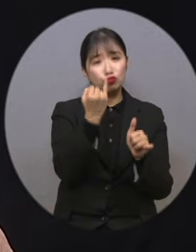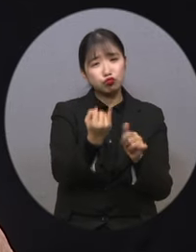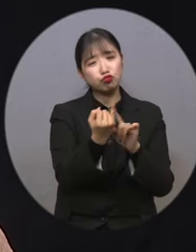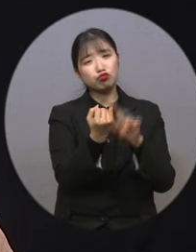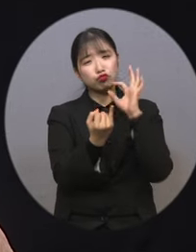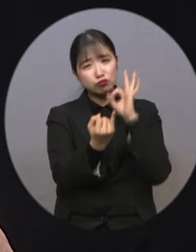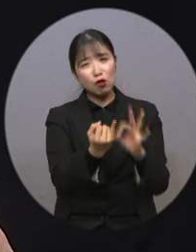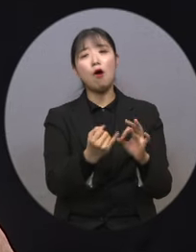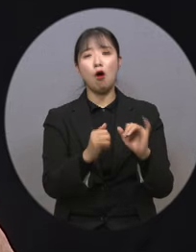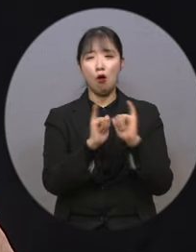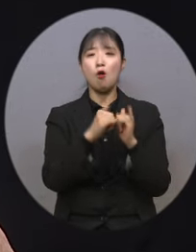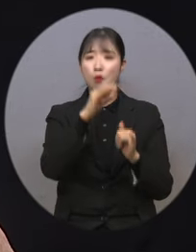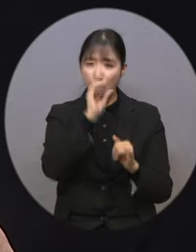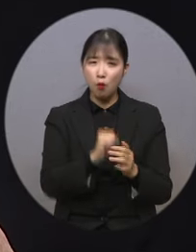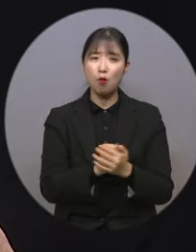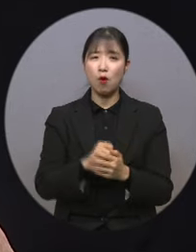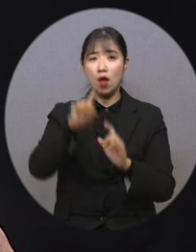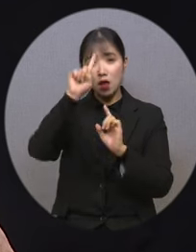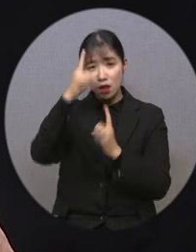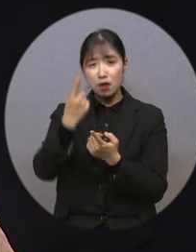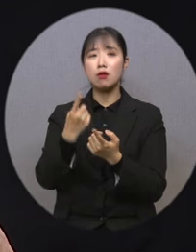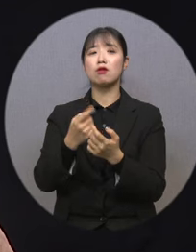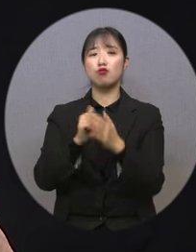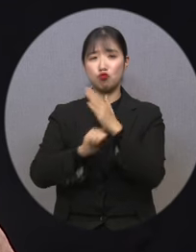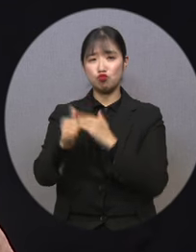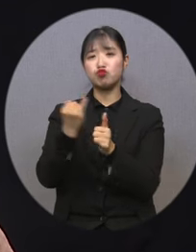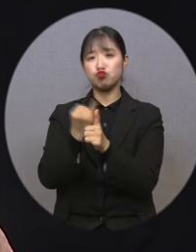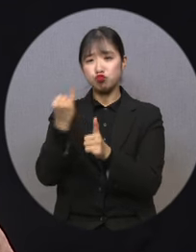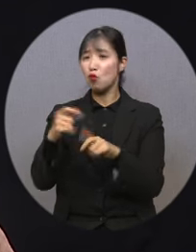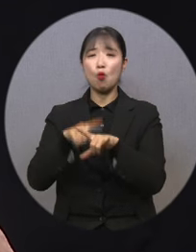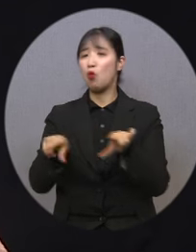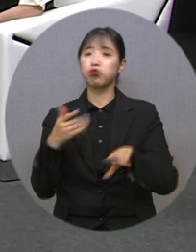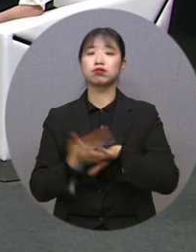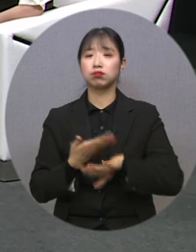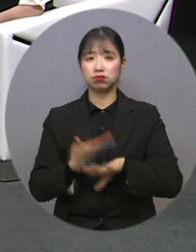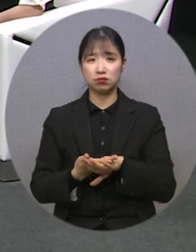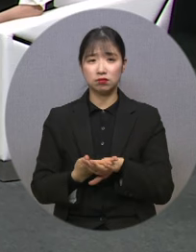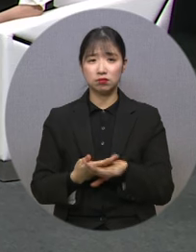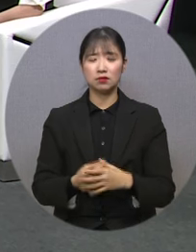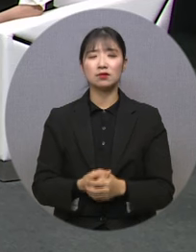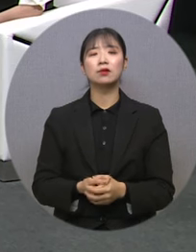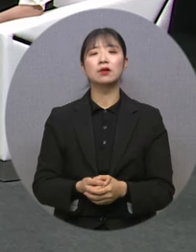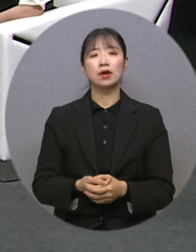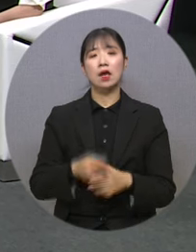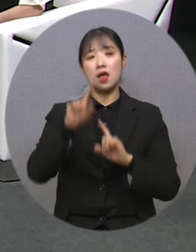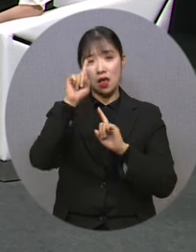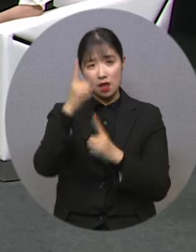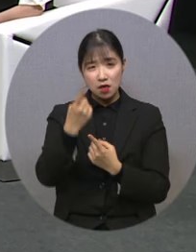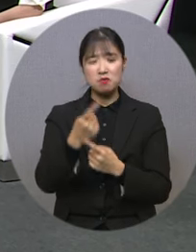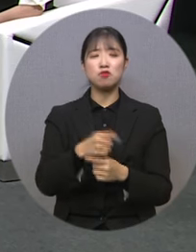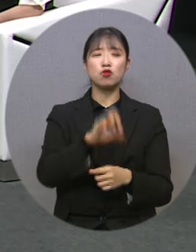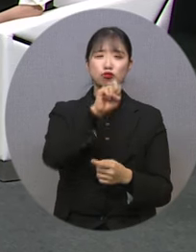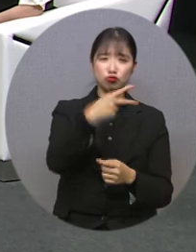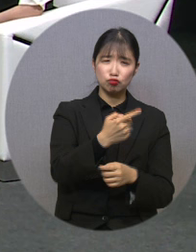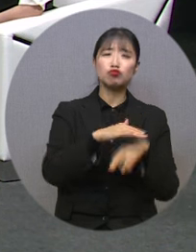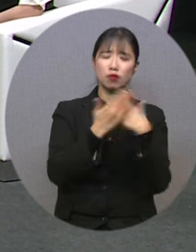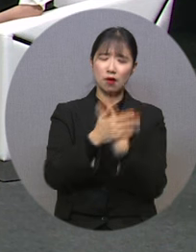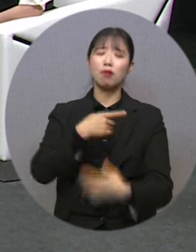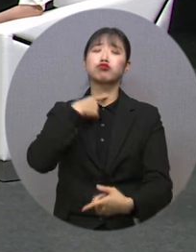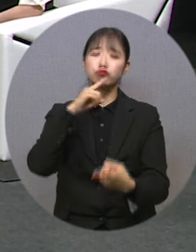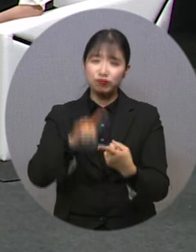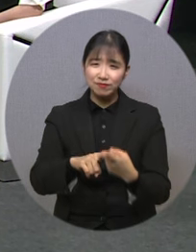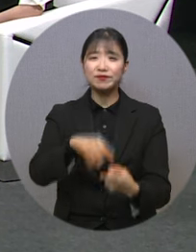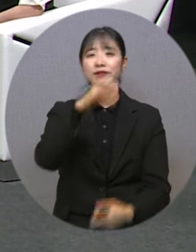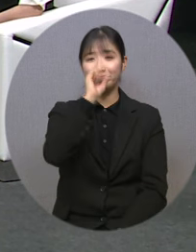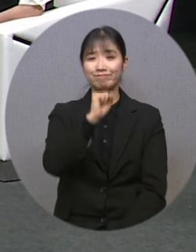사람이 좋아 보이고 이재명 후보 부인도 보통 부인이 아니에요. 그러니까 나는 그 이재명 후보고 윤석열 후보 마음에 들어요.